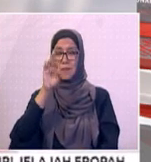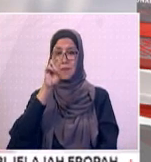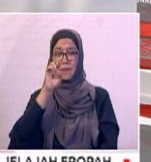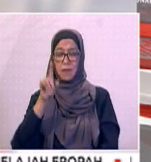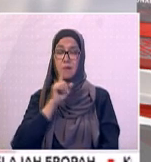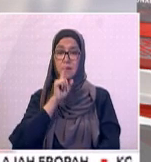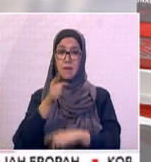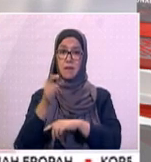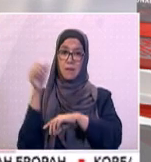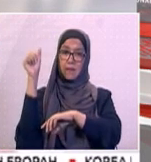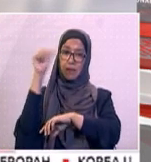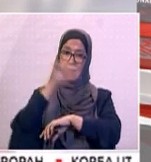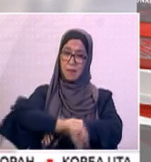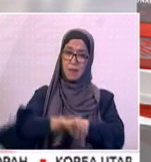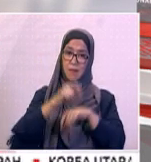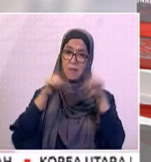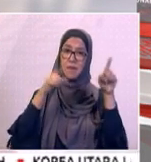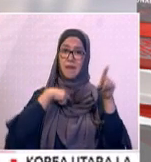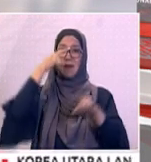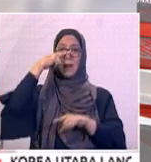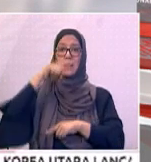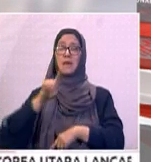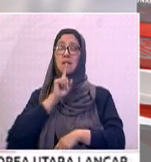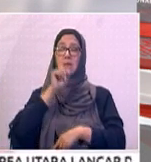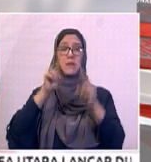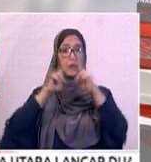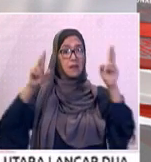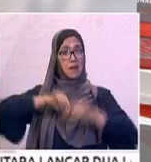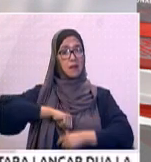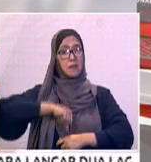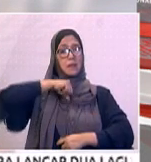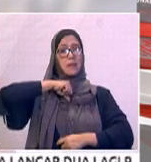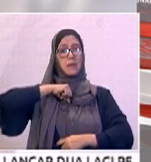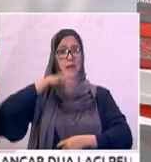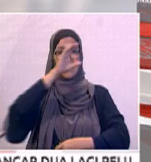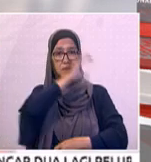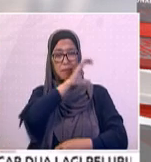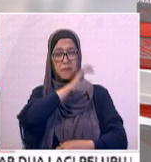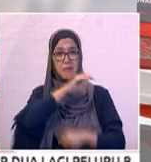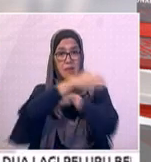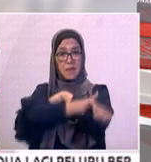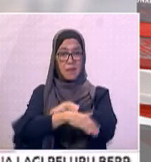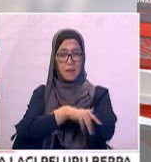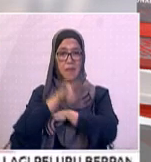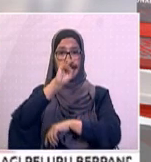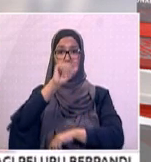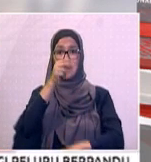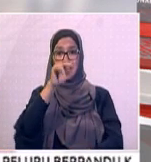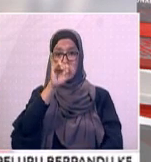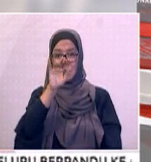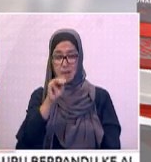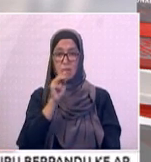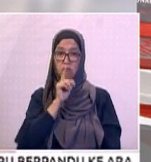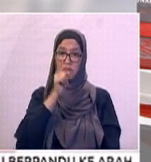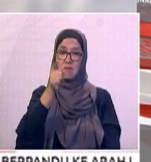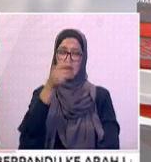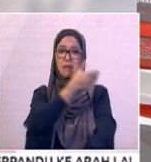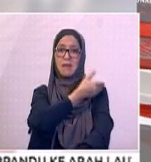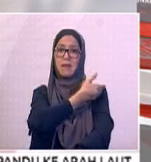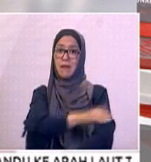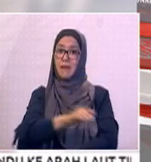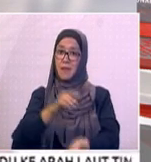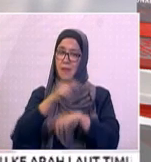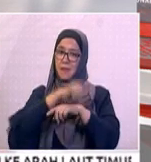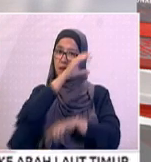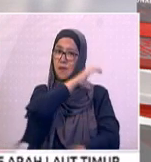Thailand 2-1 amat membanggakan jurulatih negara P. Maniam. P. Maniam yang juga merupakan bekas jurulatih Selangor melihat ini bakal menjadi